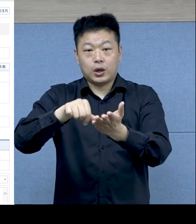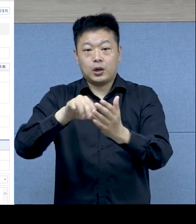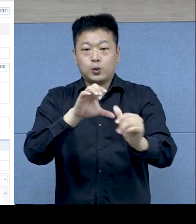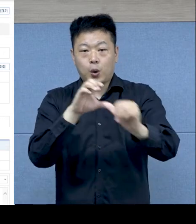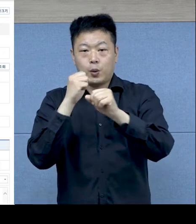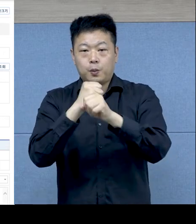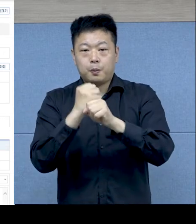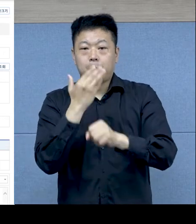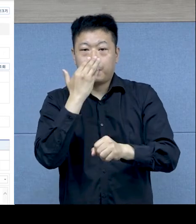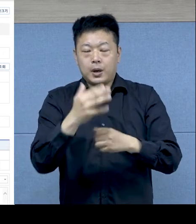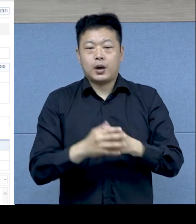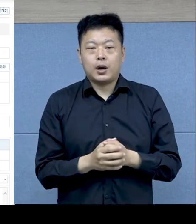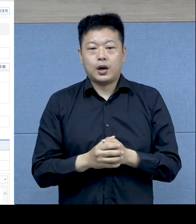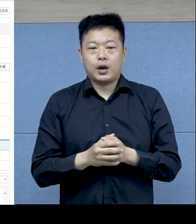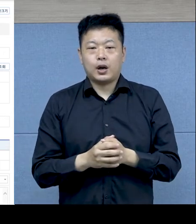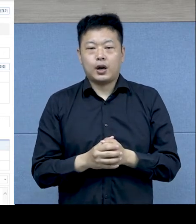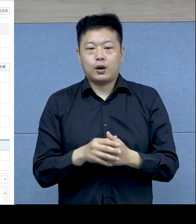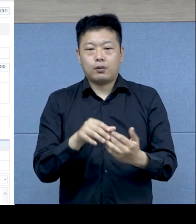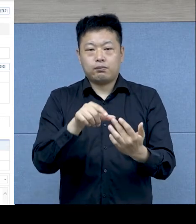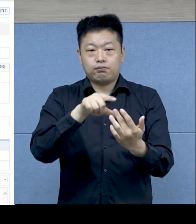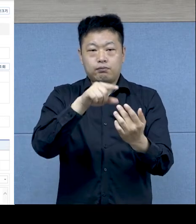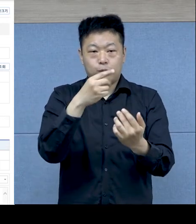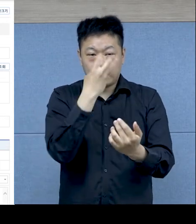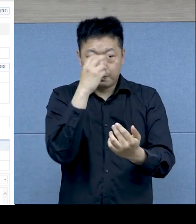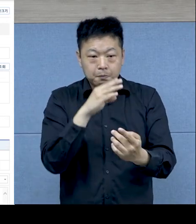선택을 해주시면 됩니다.